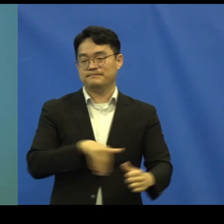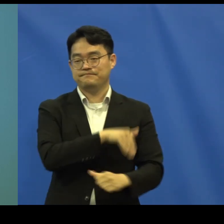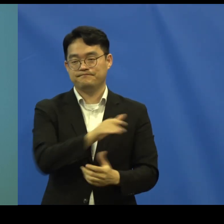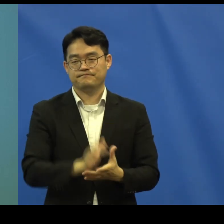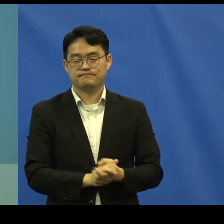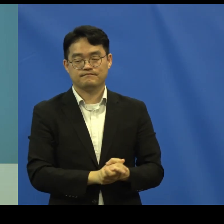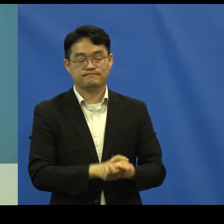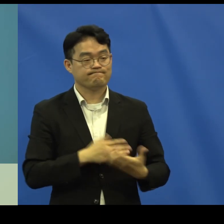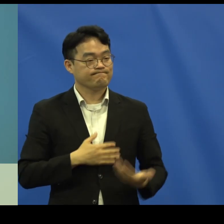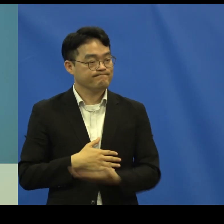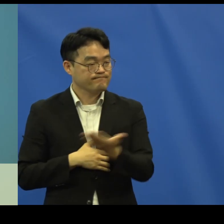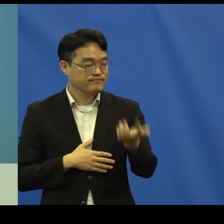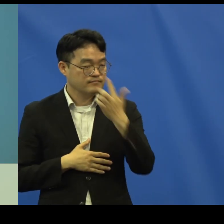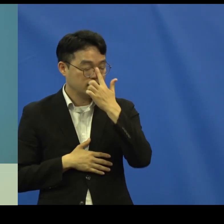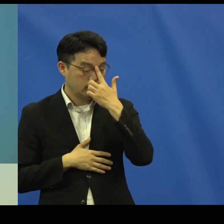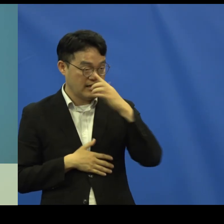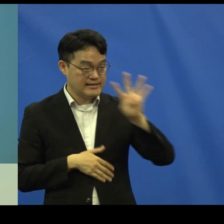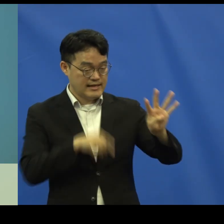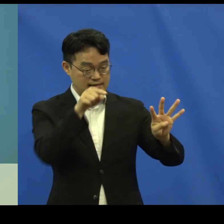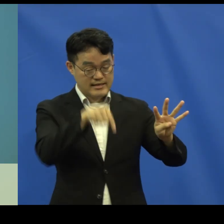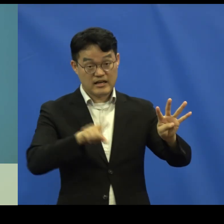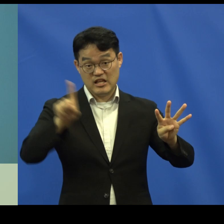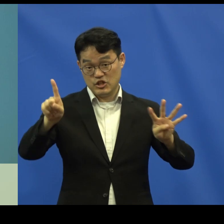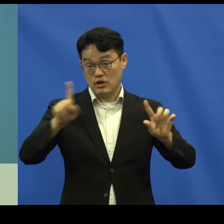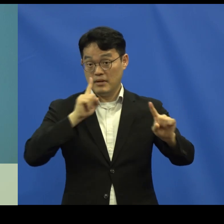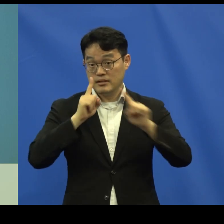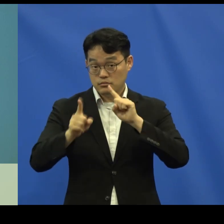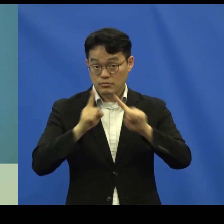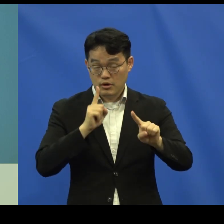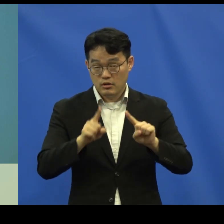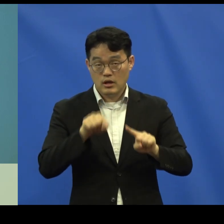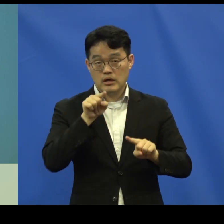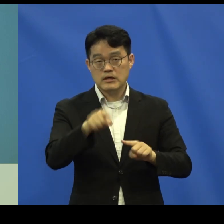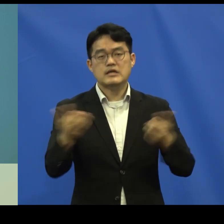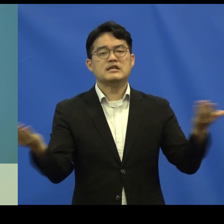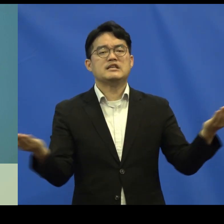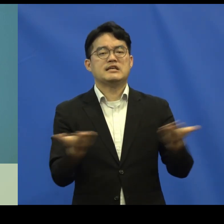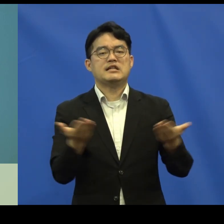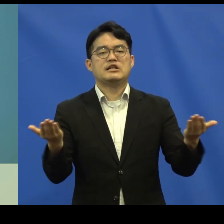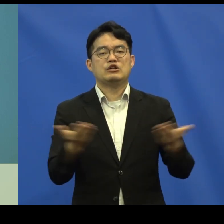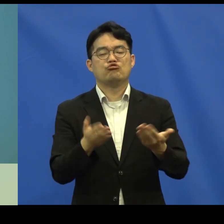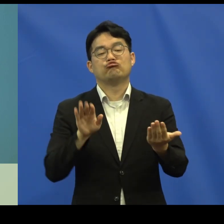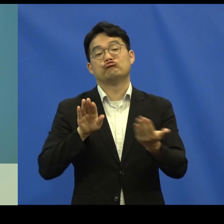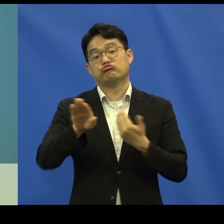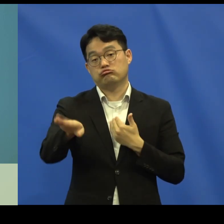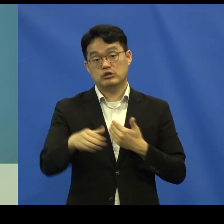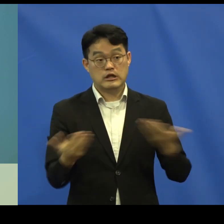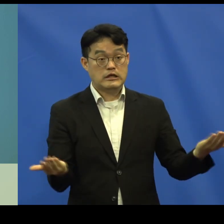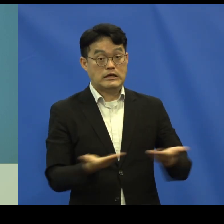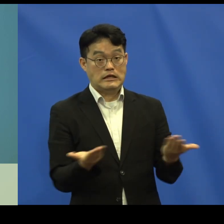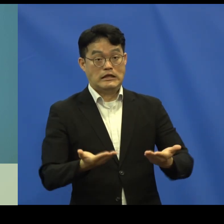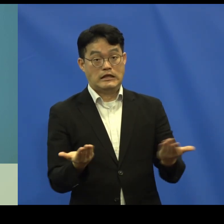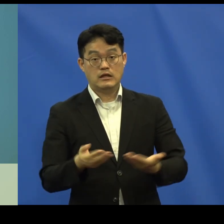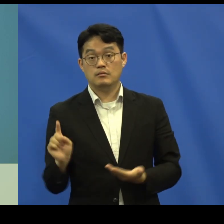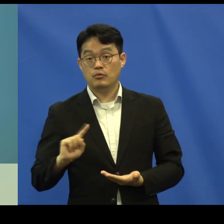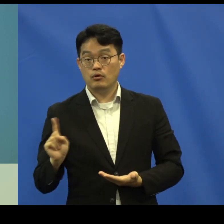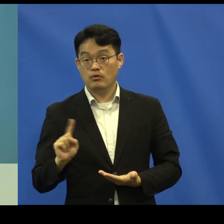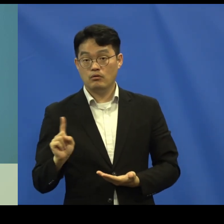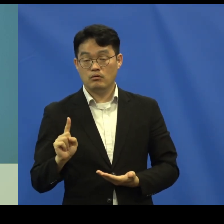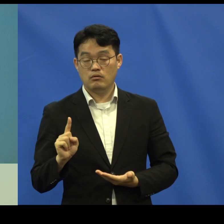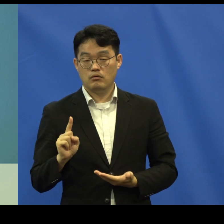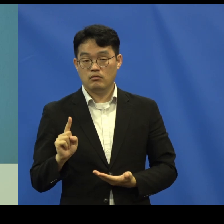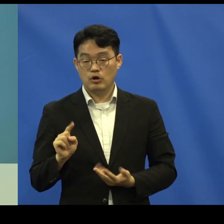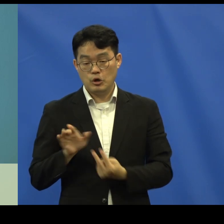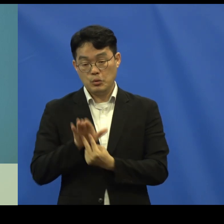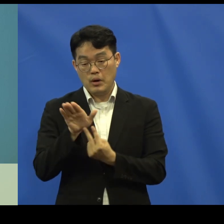1절을 한번 보면요. 1절을 보면 이 일 후에, 이 일 후에라는 것은 이제 그 소아시아